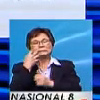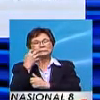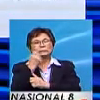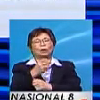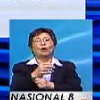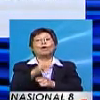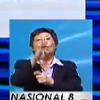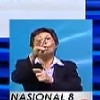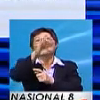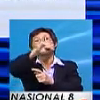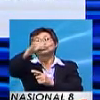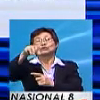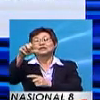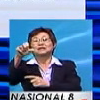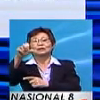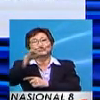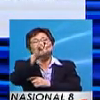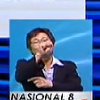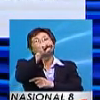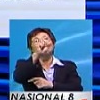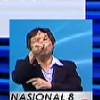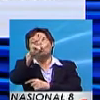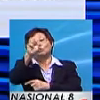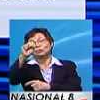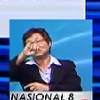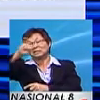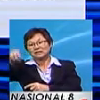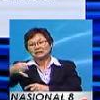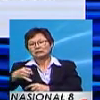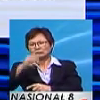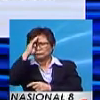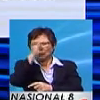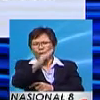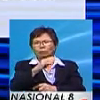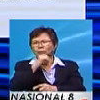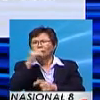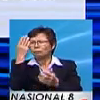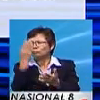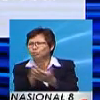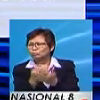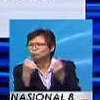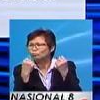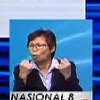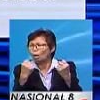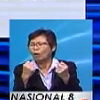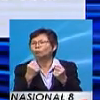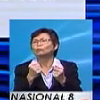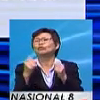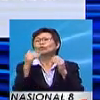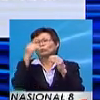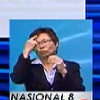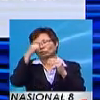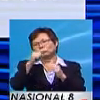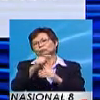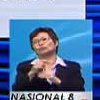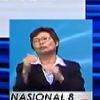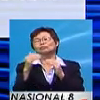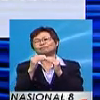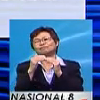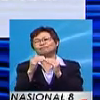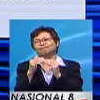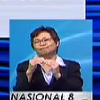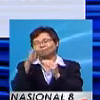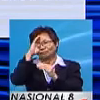Wall Street journal yang terus mengulangi dakwaan yang sama tanpa memberi sebarang bukti Kukuh untuk mewajarkan dakwaan tersebut